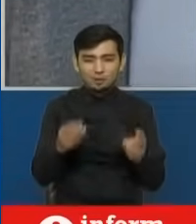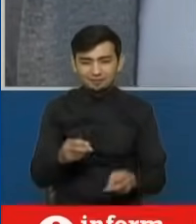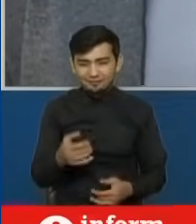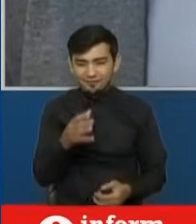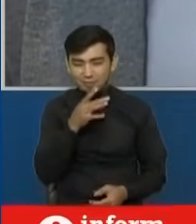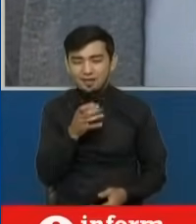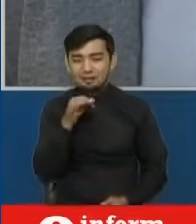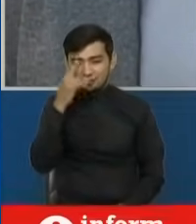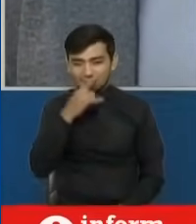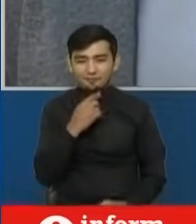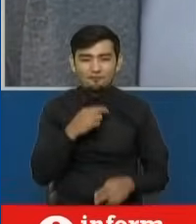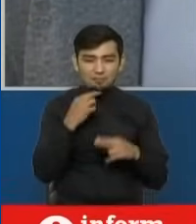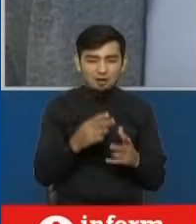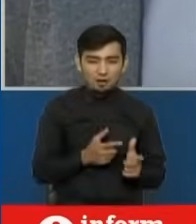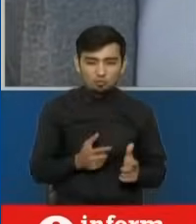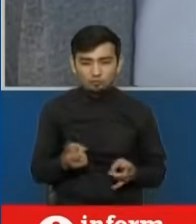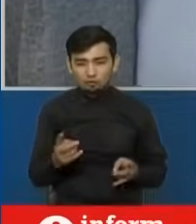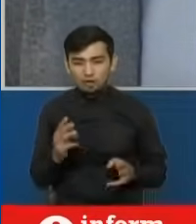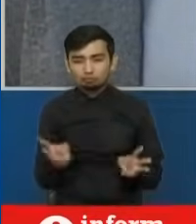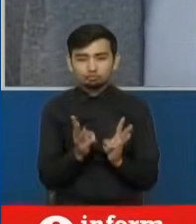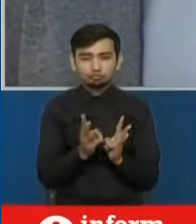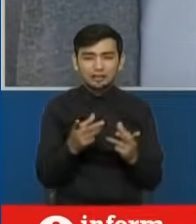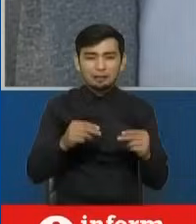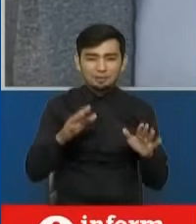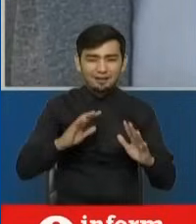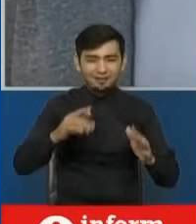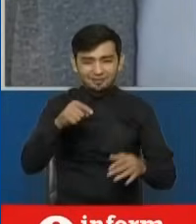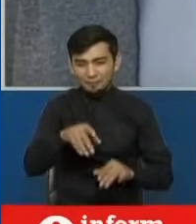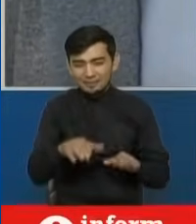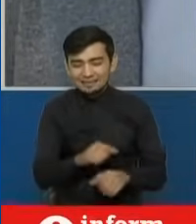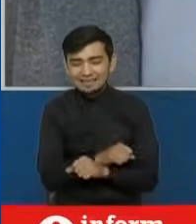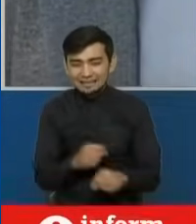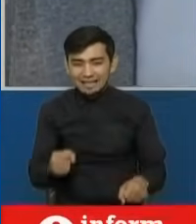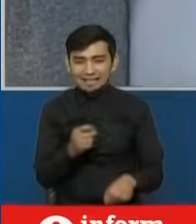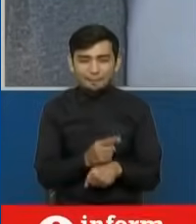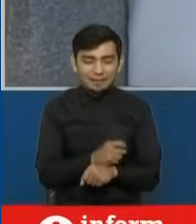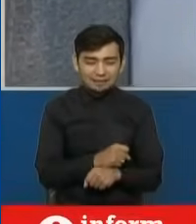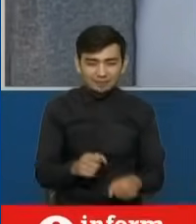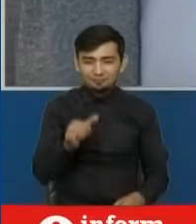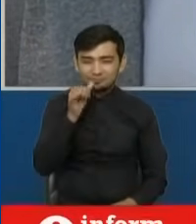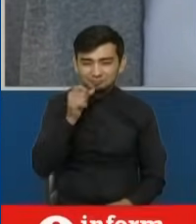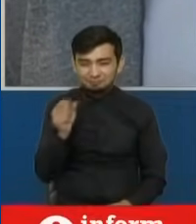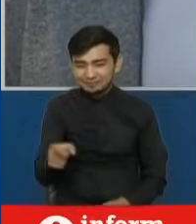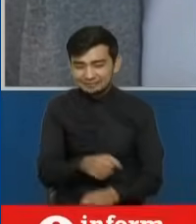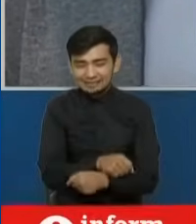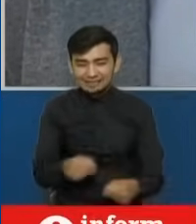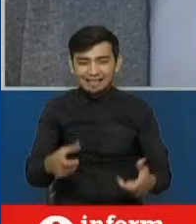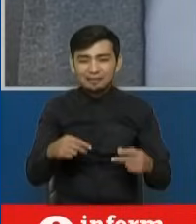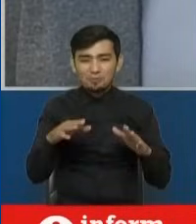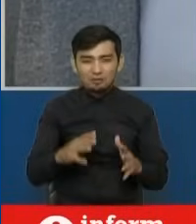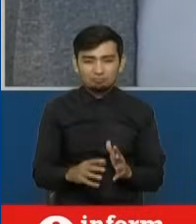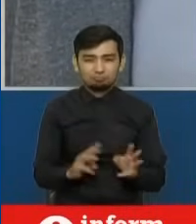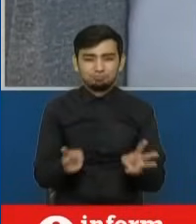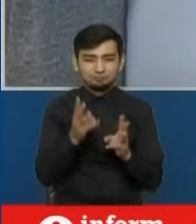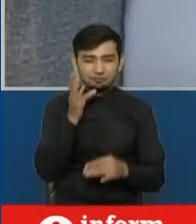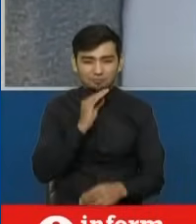более бдительные не разводить костры в местах где это запрещено и не выбрасывать бычки от сигарет чтобы не спровоцировать